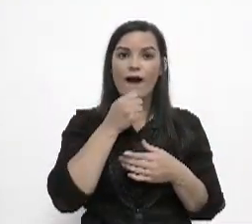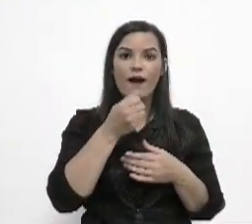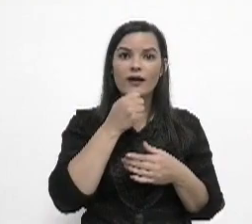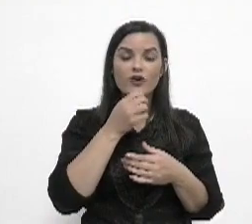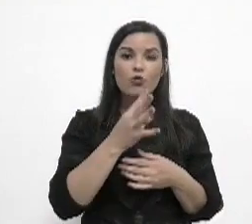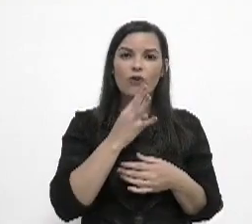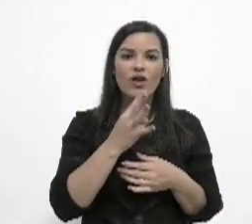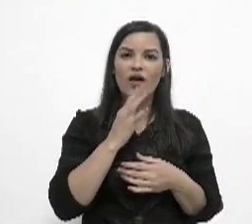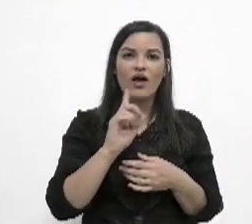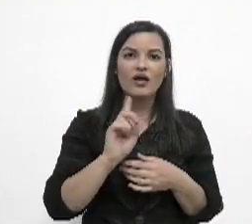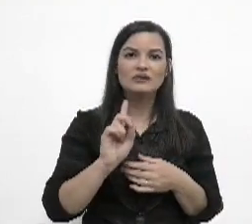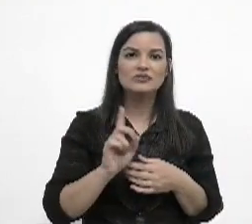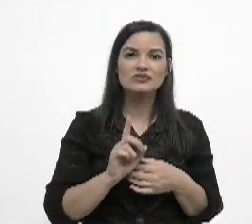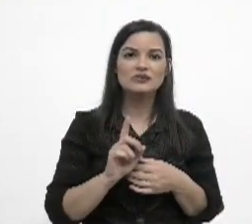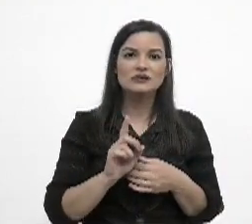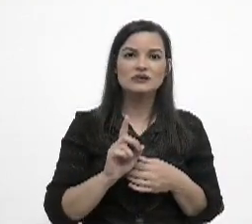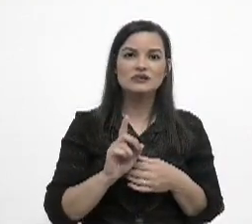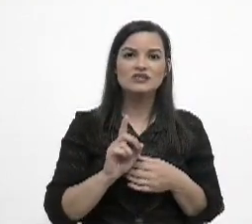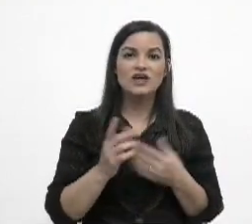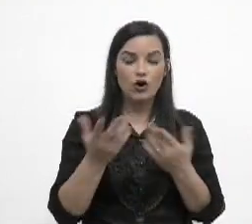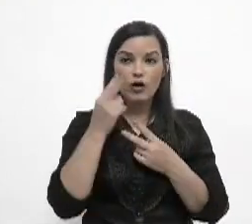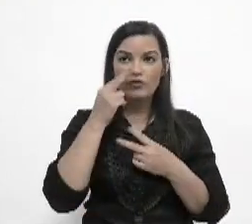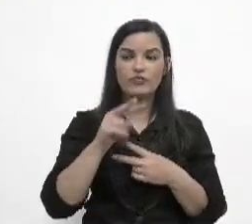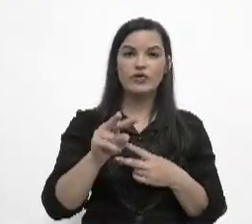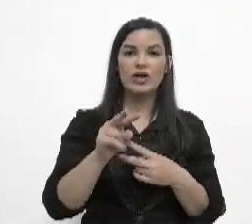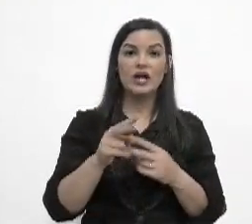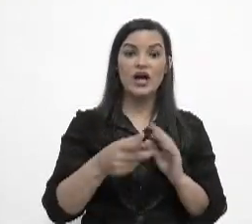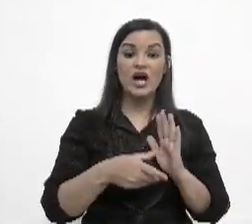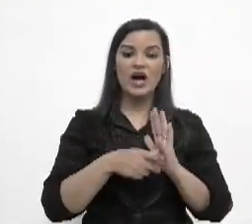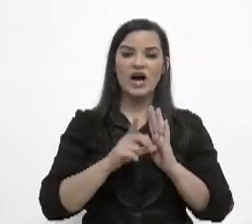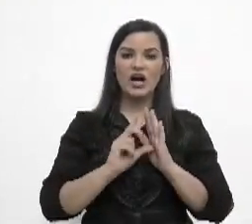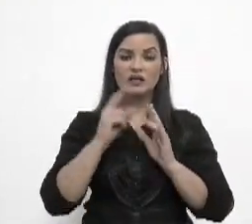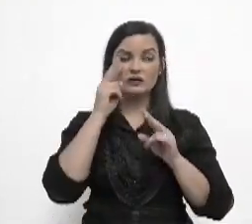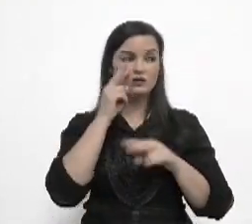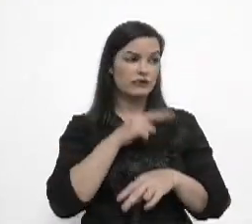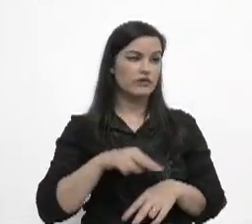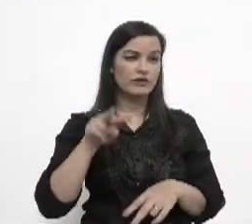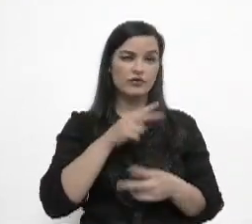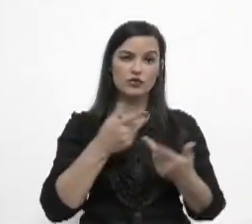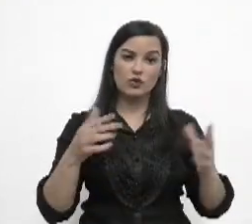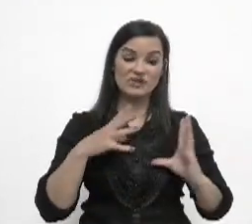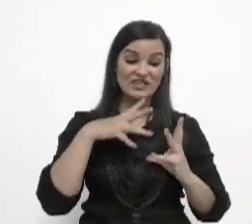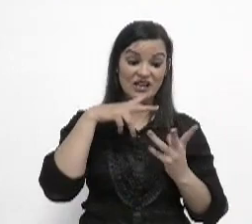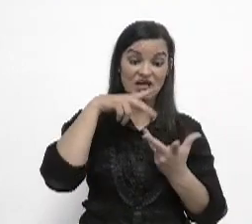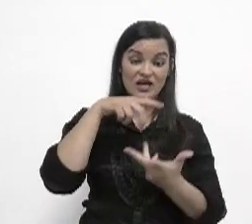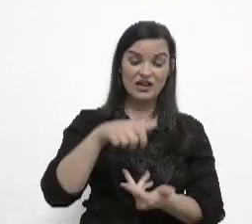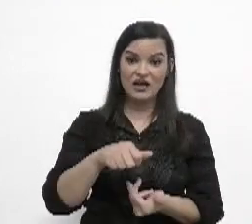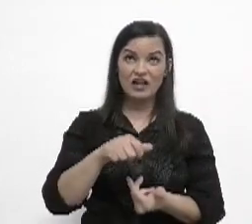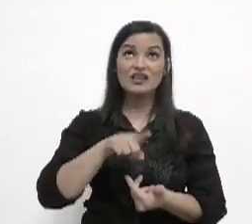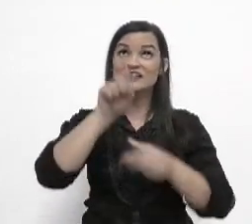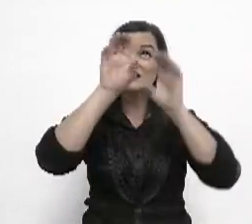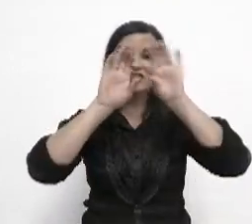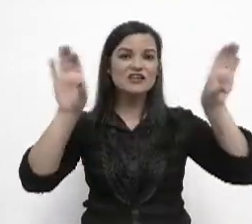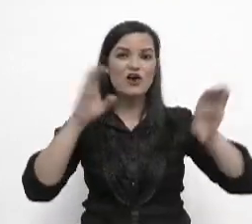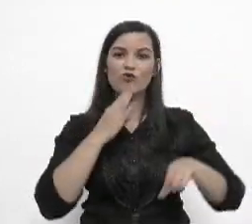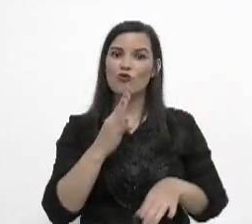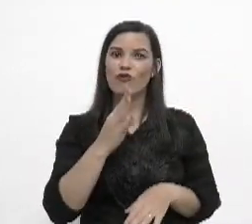것을 보았습니다. Até hoje ele enxergou as coisas terrenas. 그는 하늘을 보지 못했습니다. Ele não enxergou as coisas do céu. 지금까지 사울은 자기